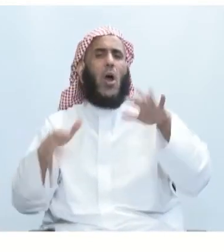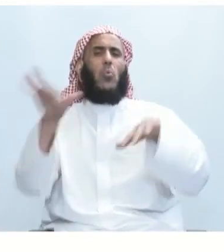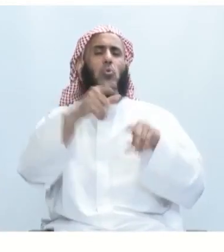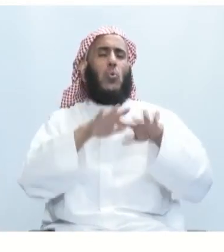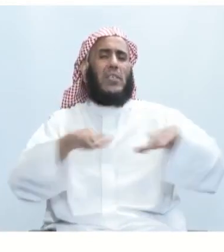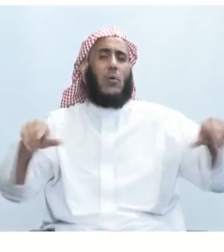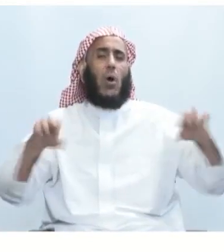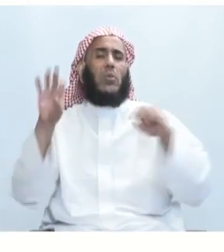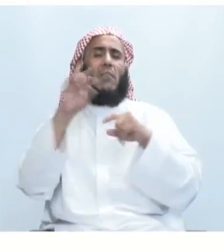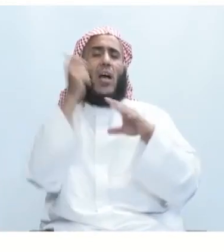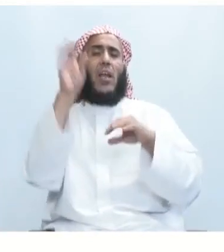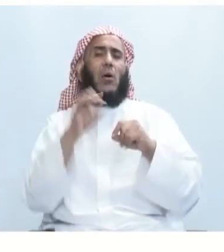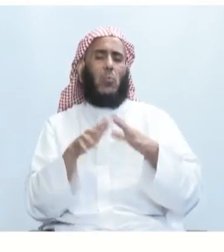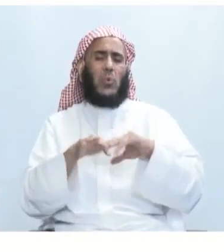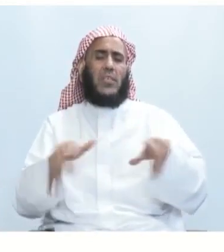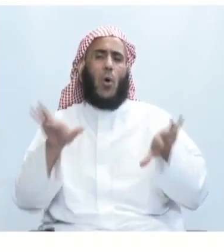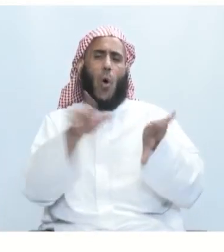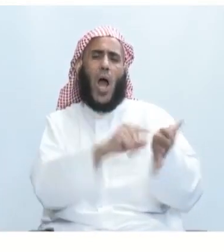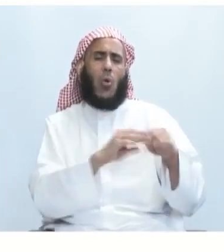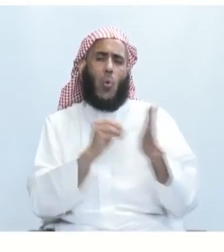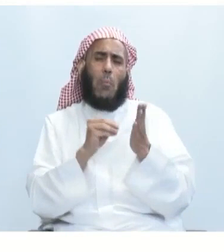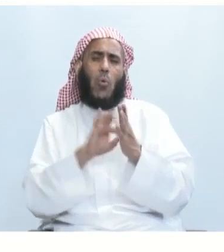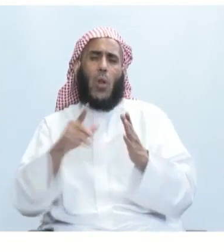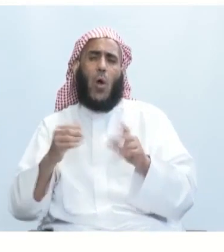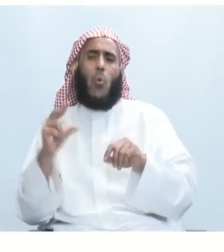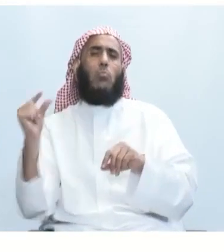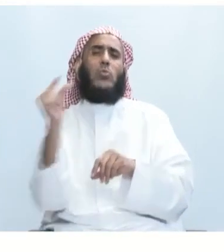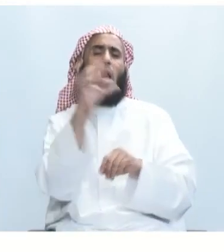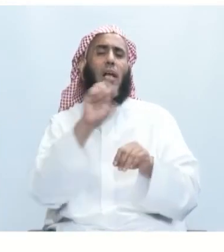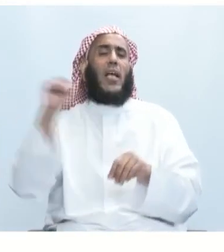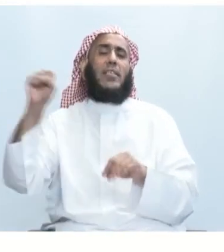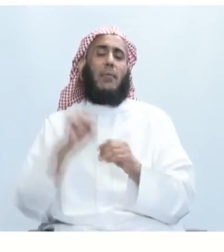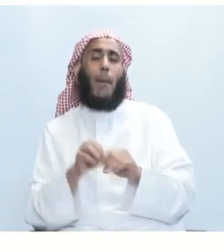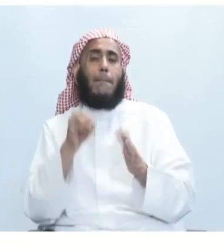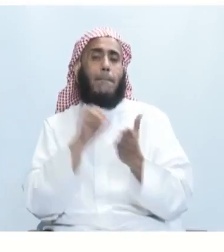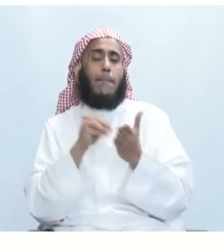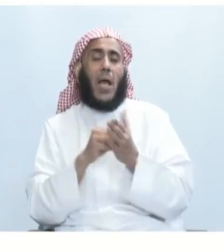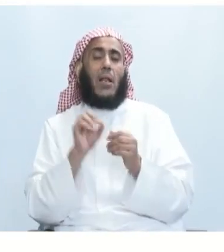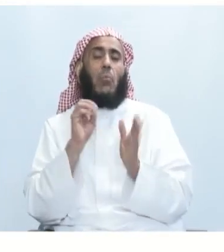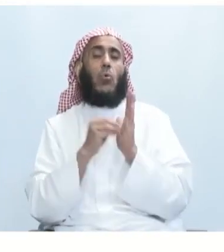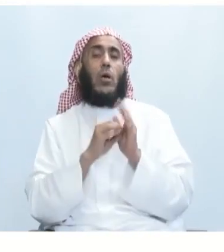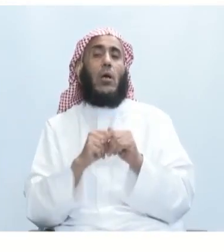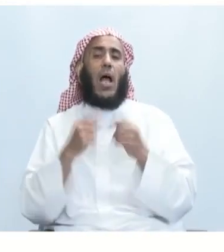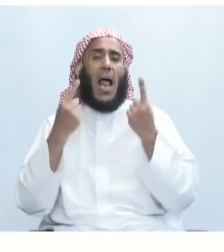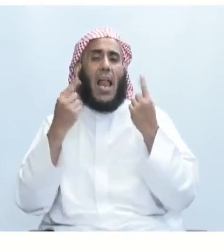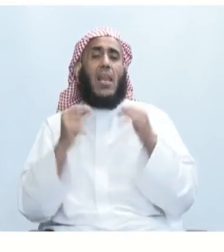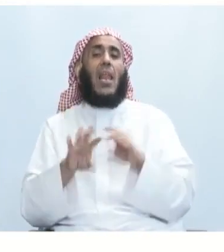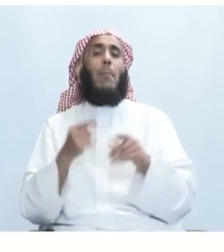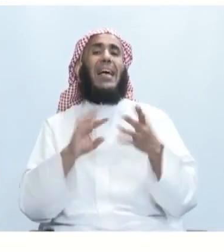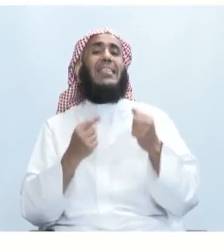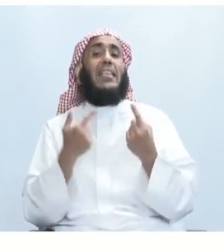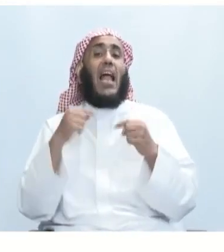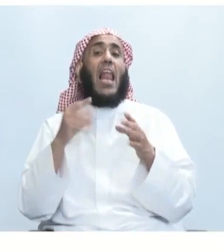والسافانا والسواحل معنى انه كل موضوع له مصطلحات خاصه بهذا الموضوع الاحياء مثلا